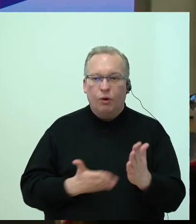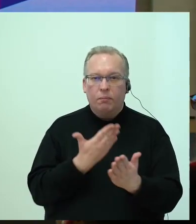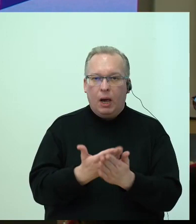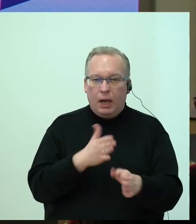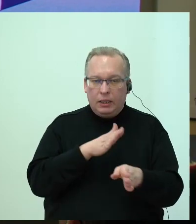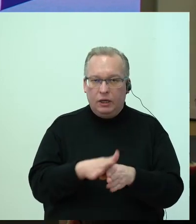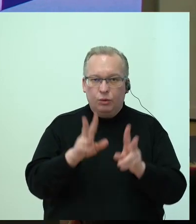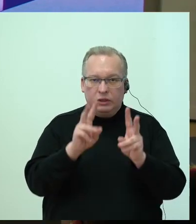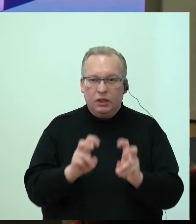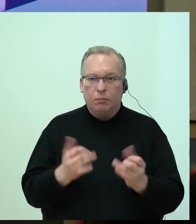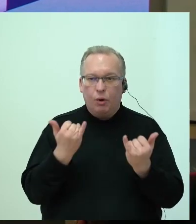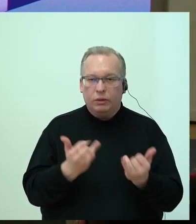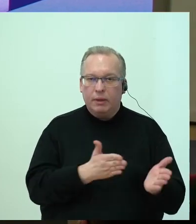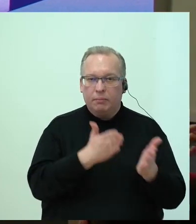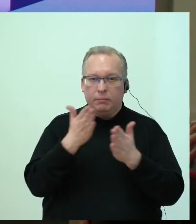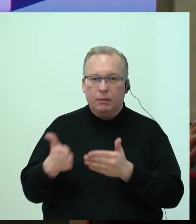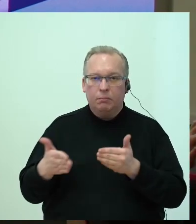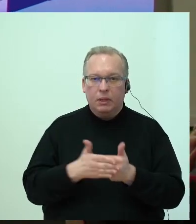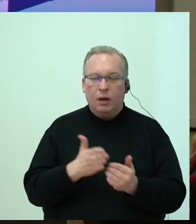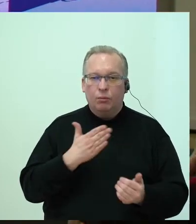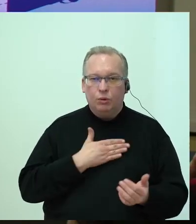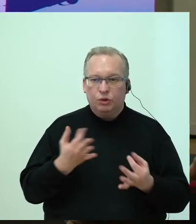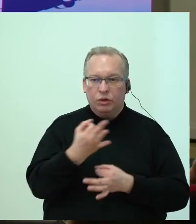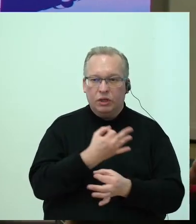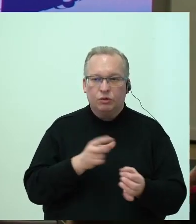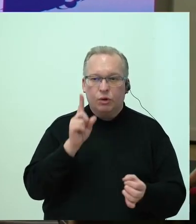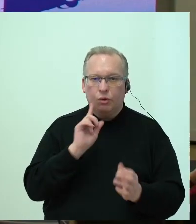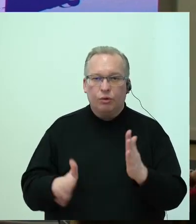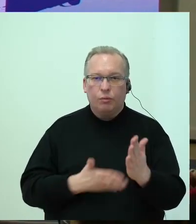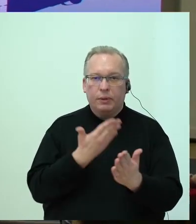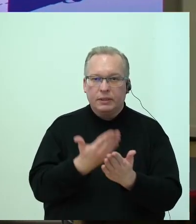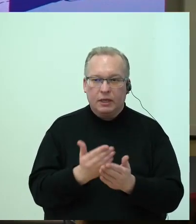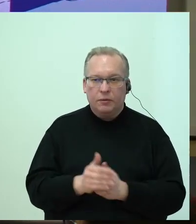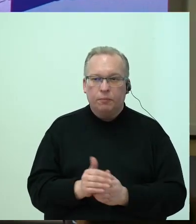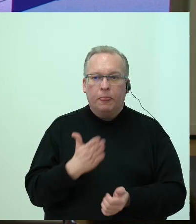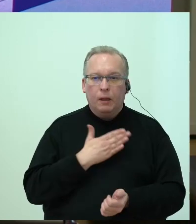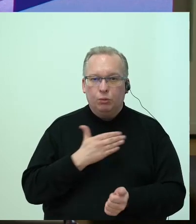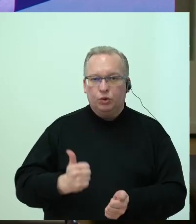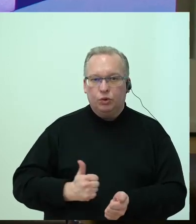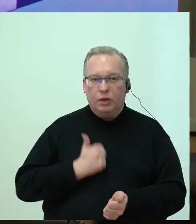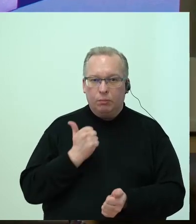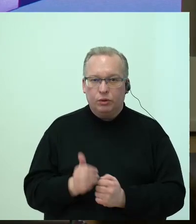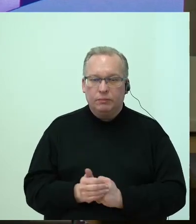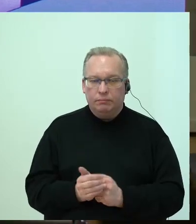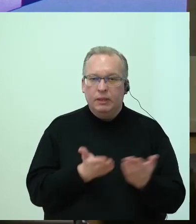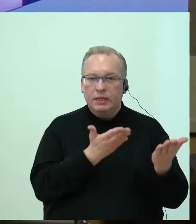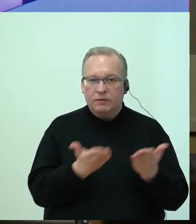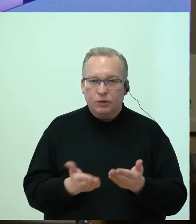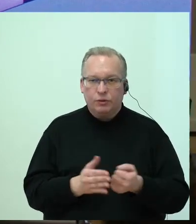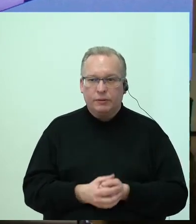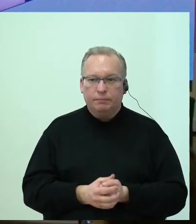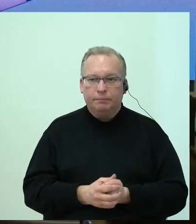atlikus tyrimą. O dabar pereisiu prie mūsų diskusijos ir norėčiau pristatyti mūsų garbius